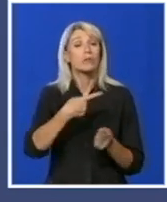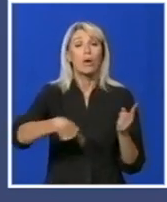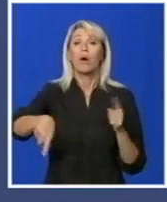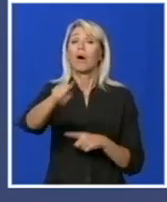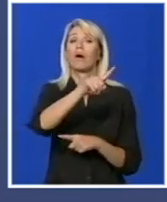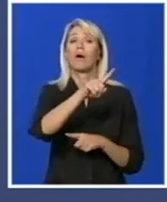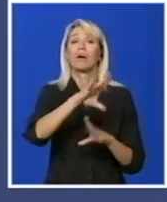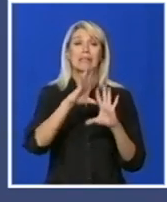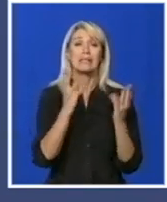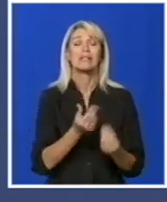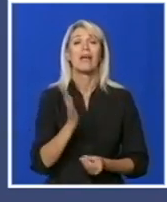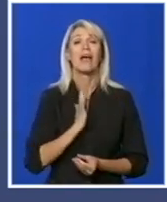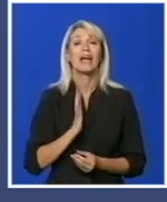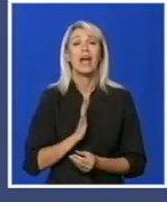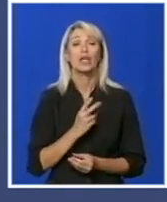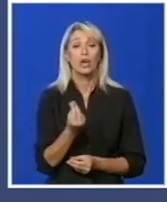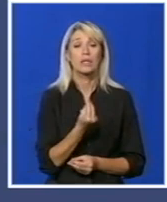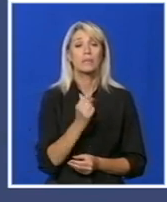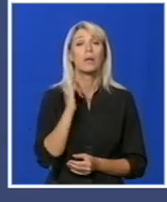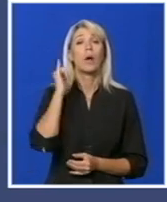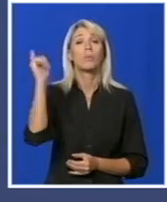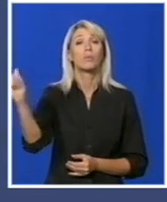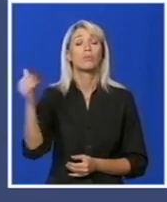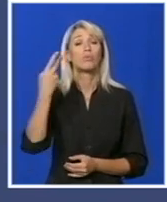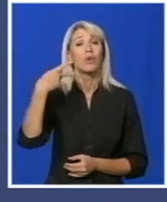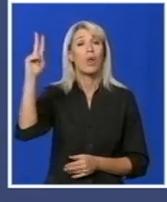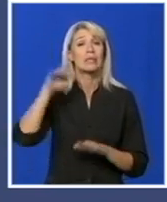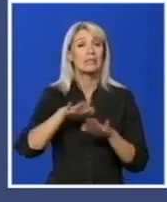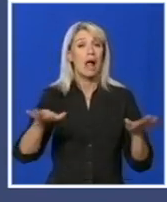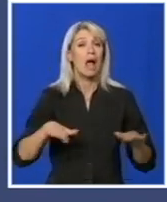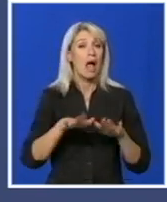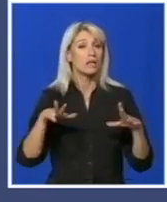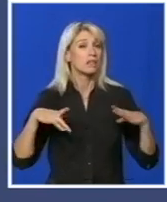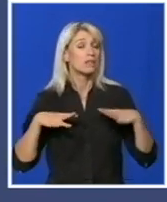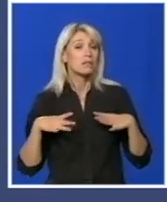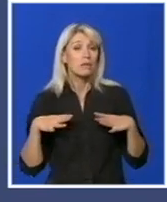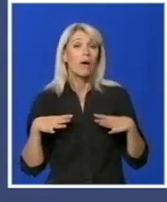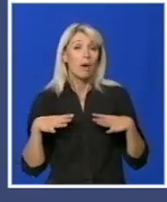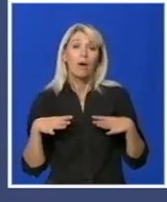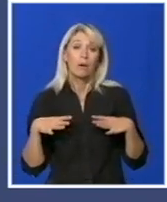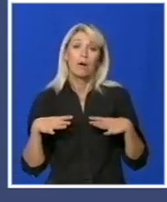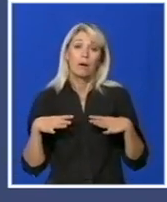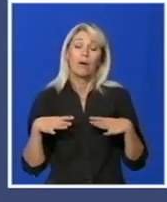da odlaze u inostranstvo na letovanje, i to je sve na neki